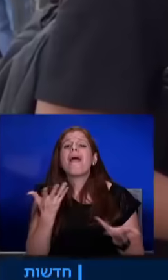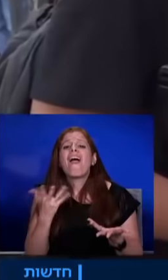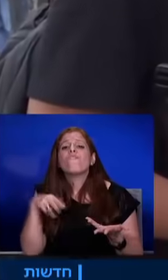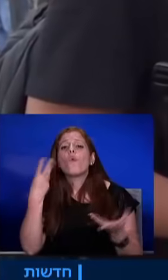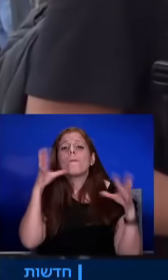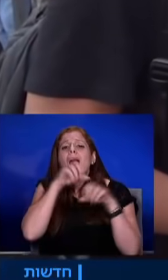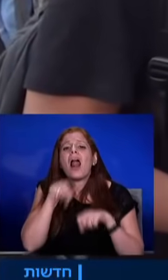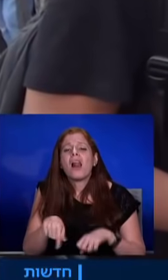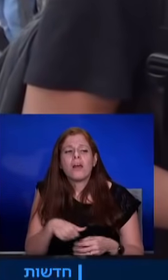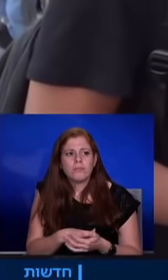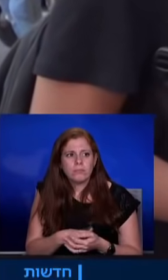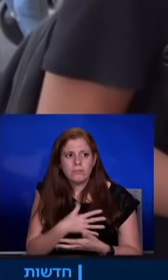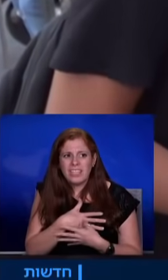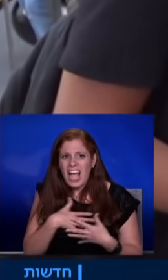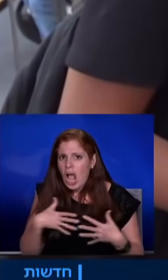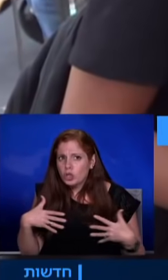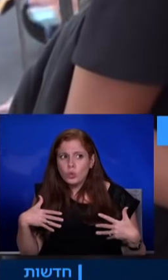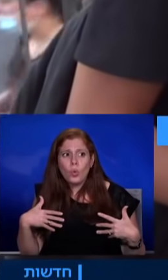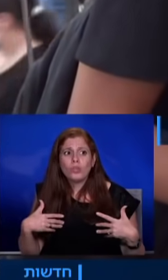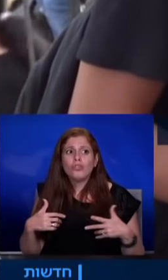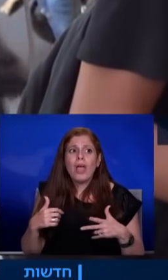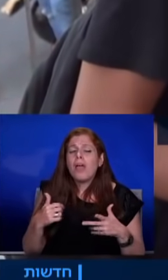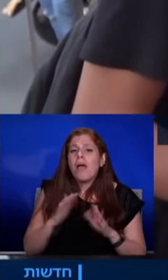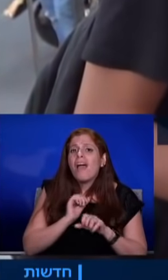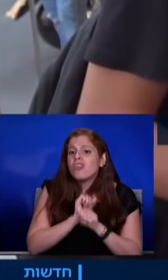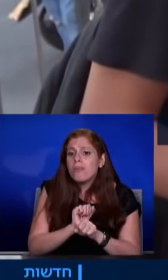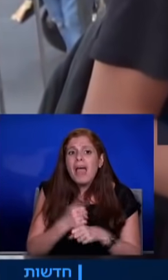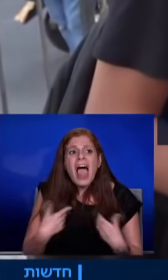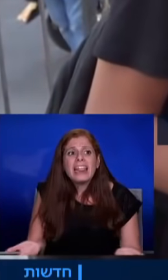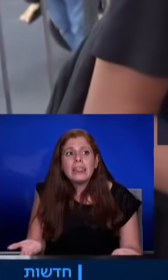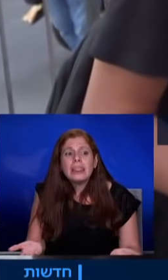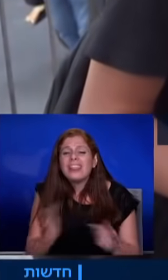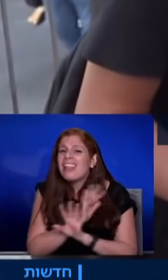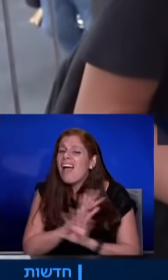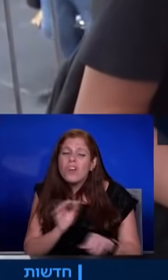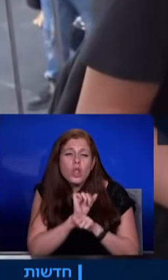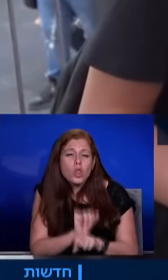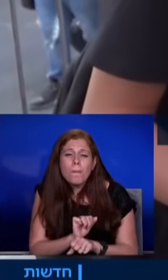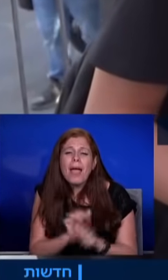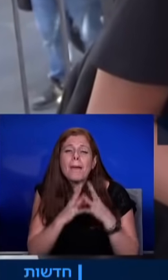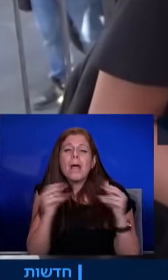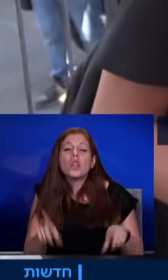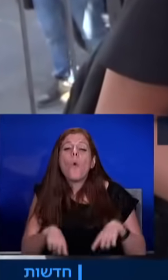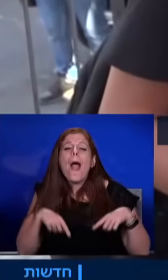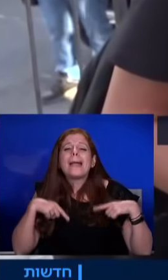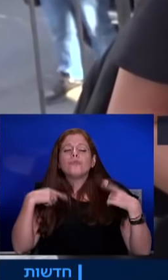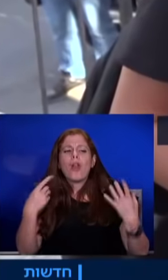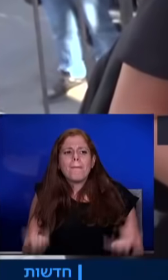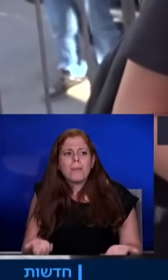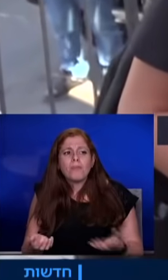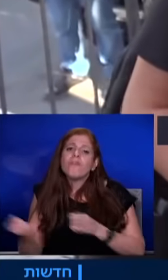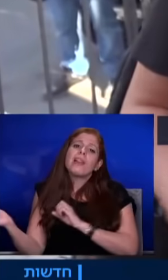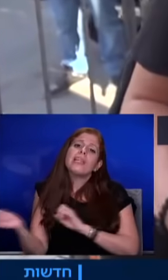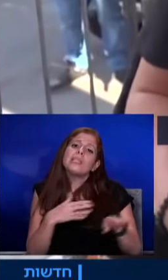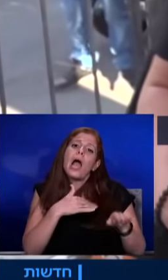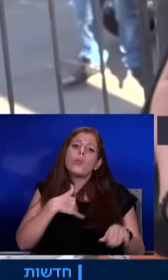הלילה. הרגשנו שאין מאחורינו אף אחד. אין אף אחד. אנחנו איבדנו חיים שלמים ונזרקנו לרחוב,